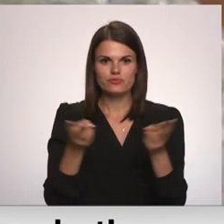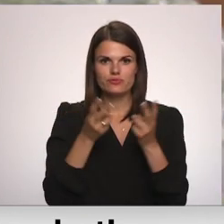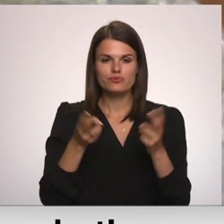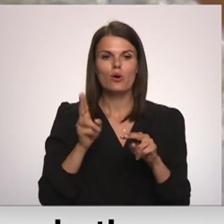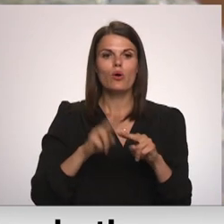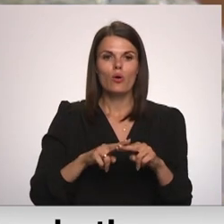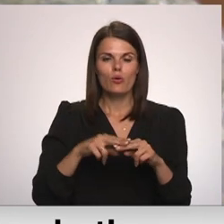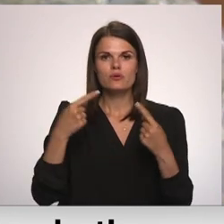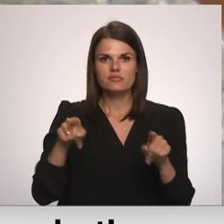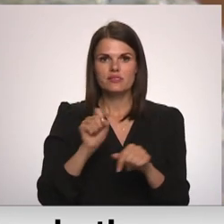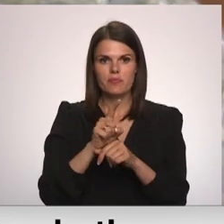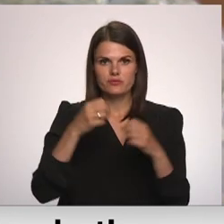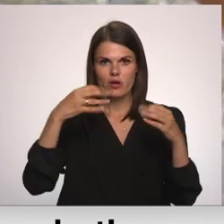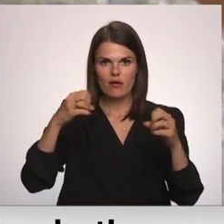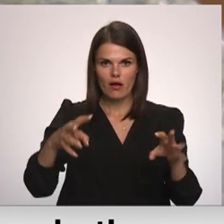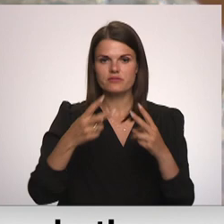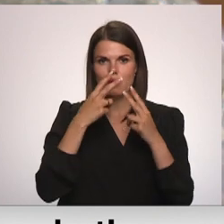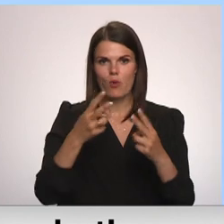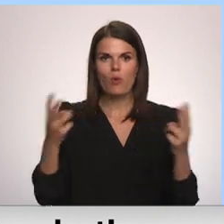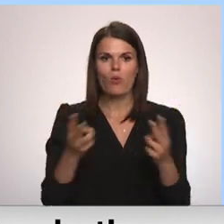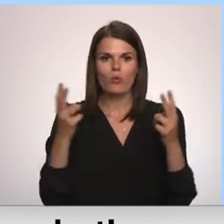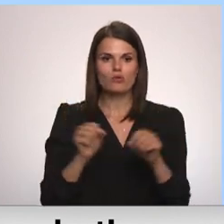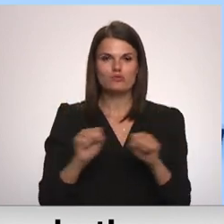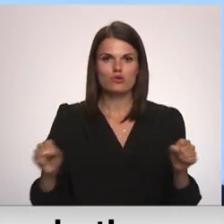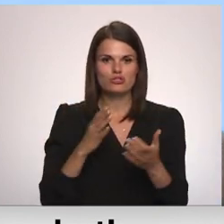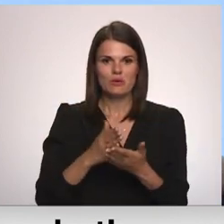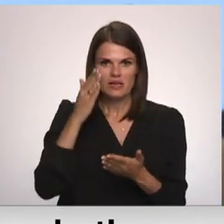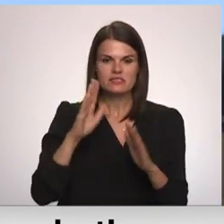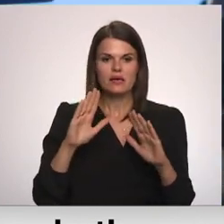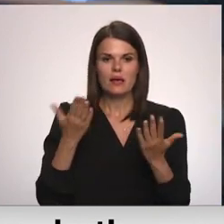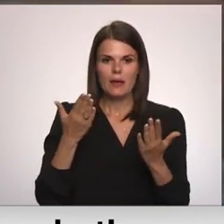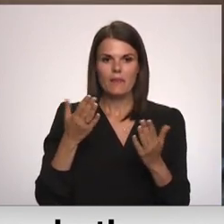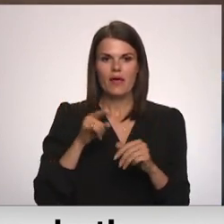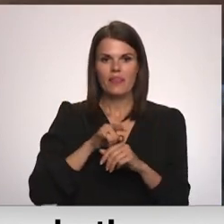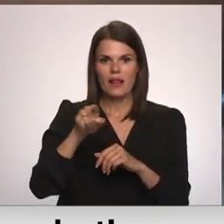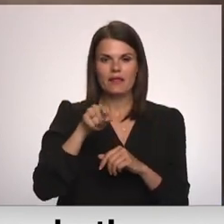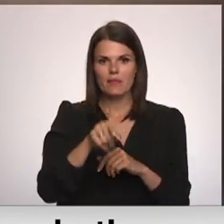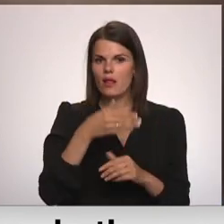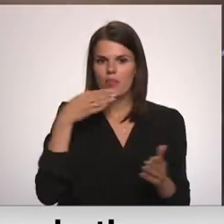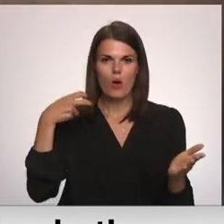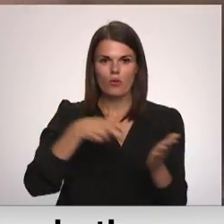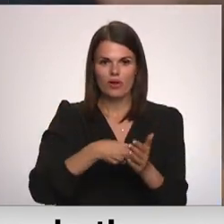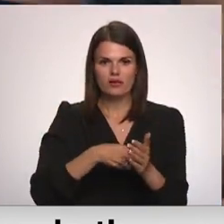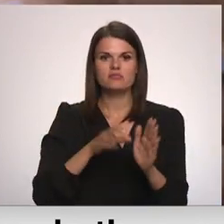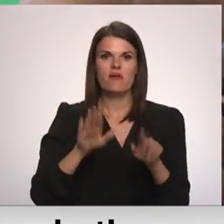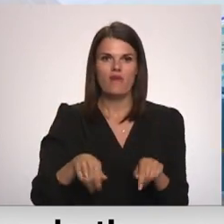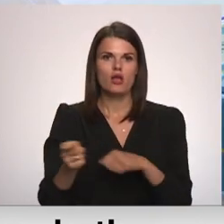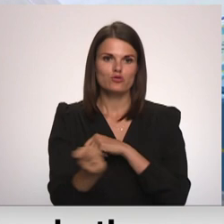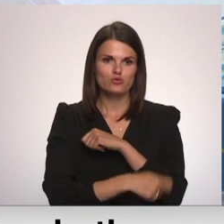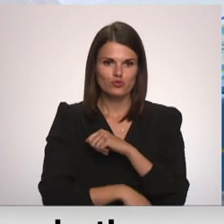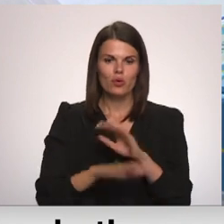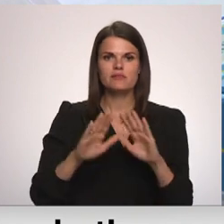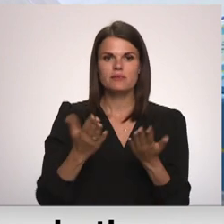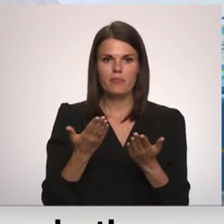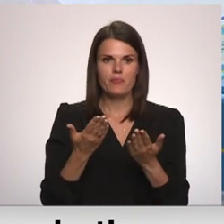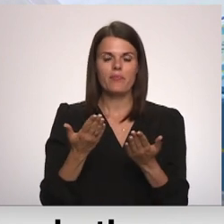citi pasūtītie gaismekļi rada ugunsdrošības riskus, bet lidaparāti nav reģistrēti un izmantojot tos iespējams saņemt sodu. Bet pret